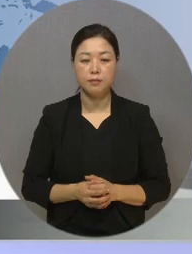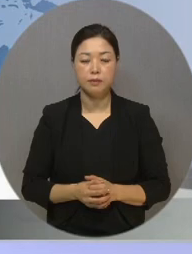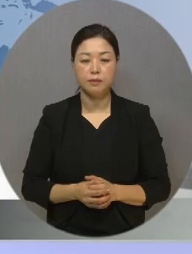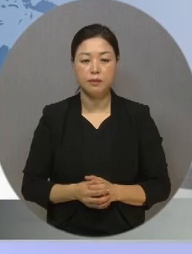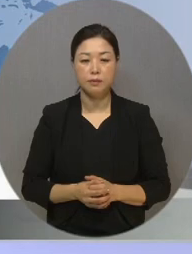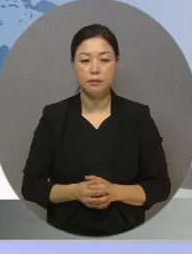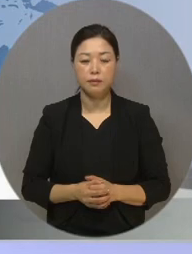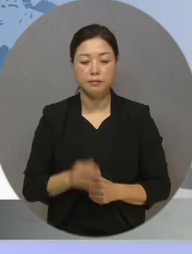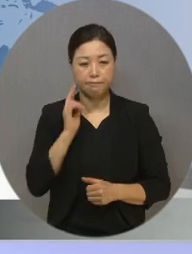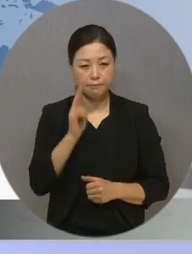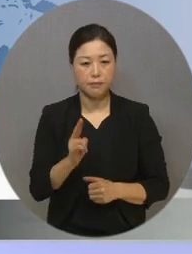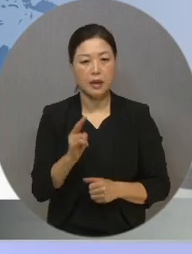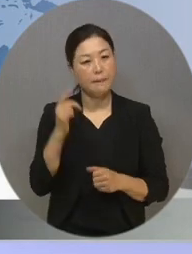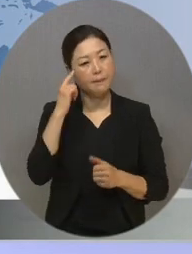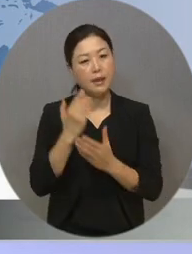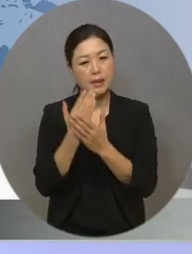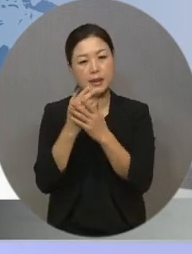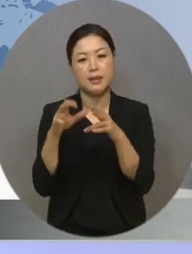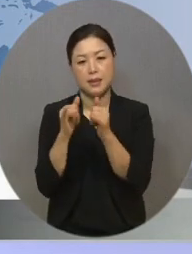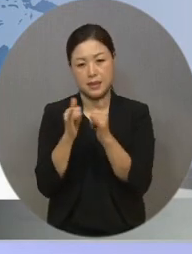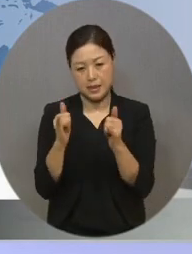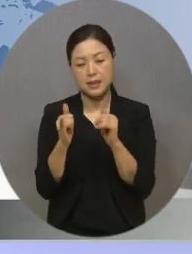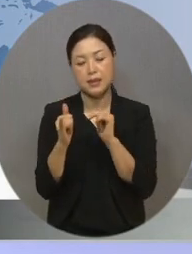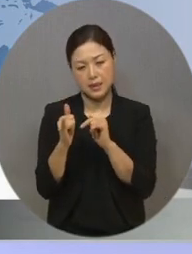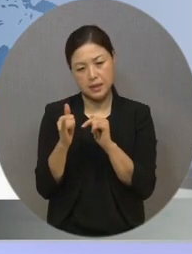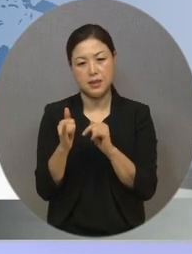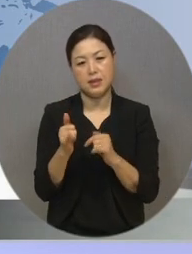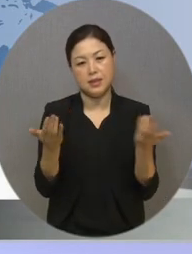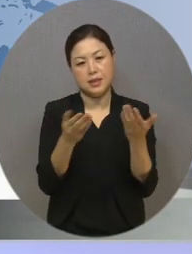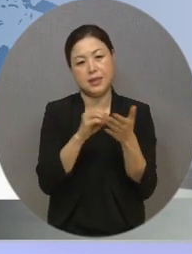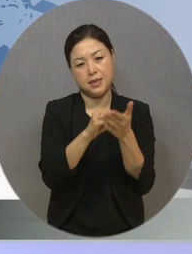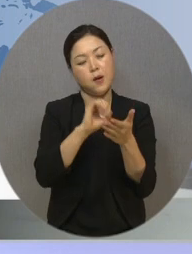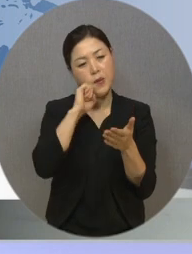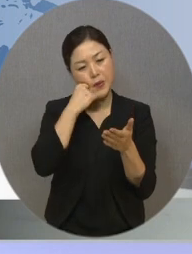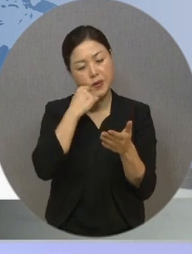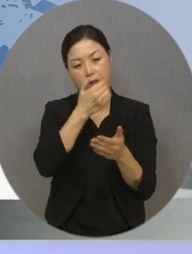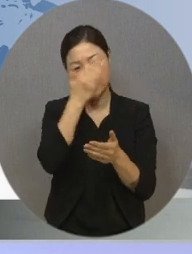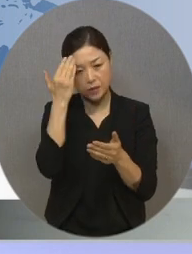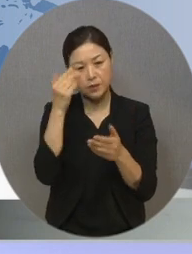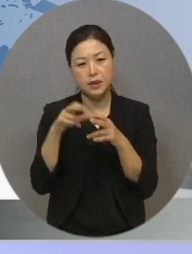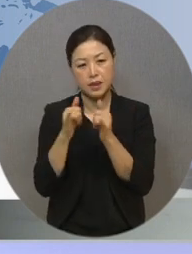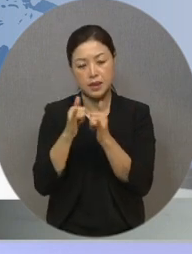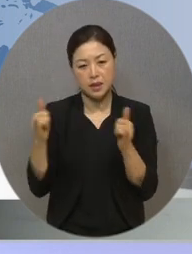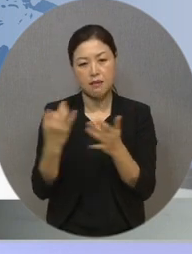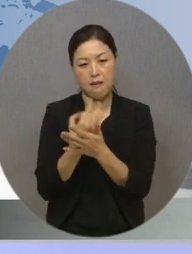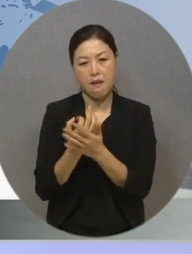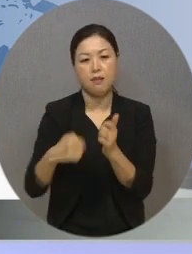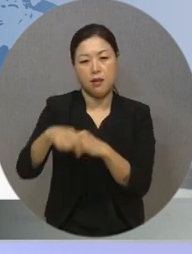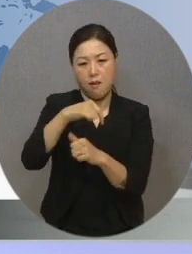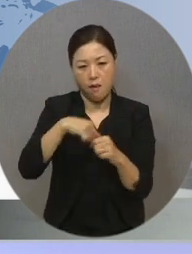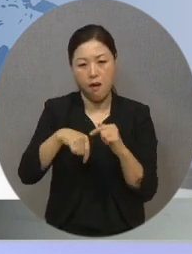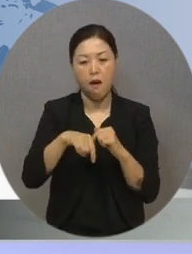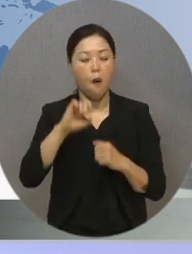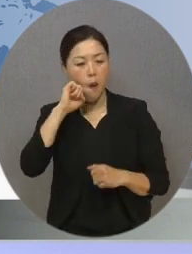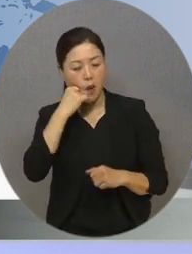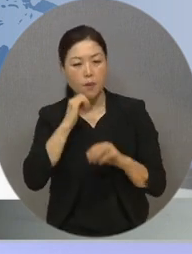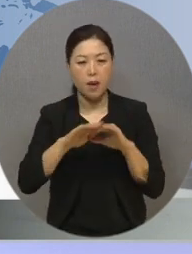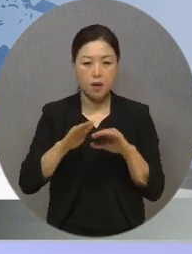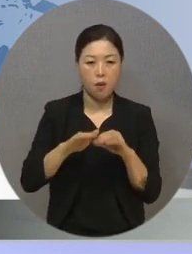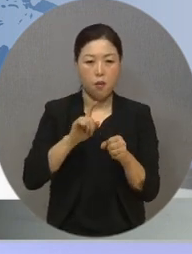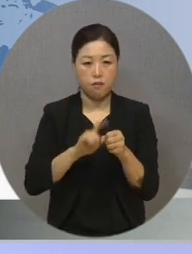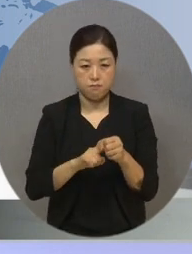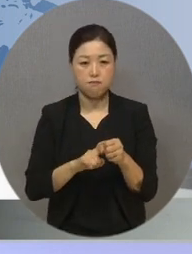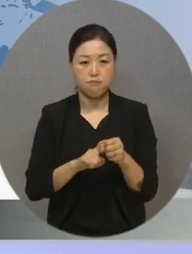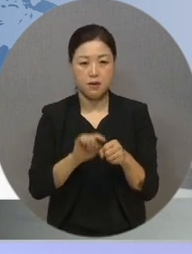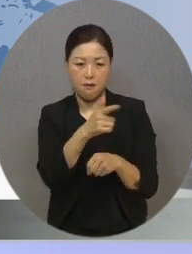중증 발달장애 등으로 취업에 어려움을 겪고 있는 청년 장애인들의 경제 활동 실패부터 어려움을 해소하기